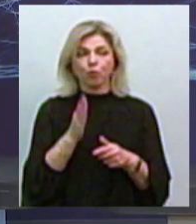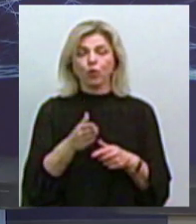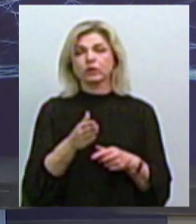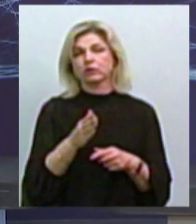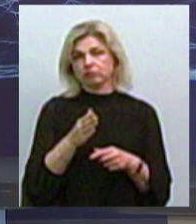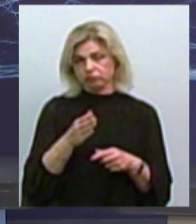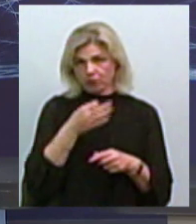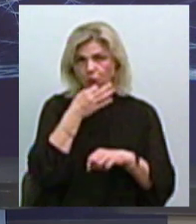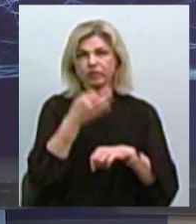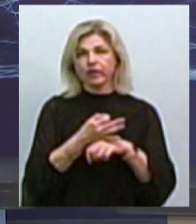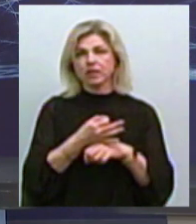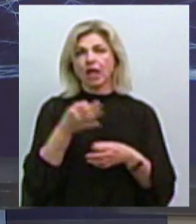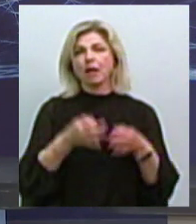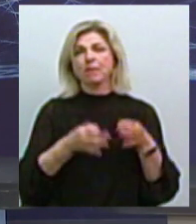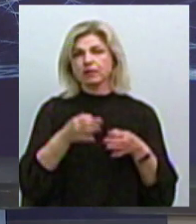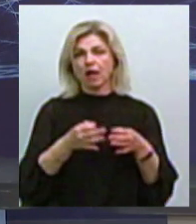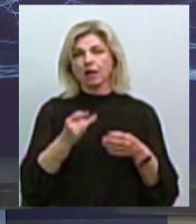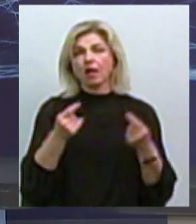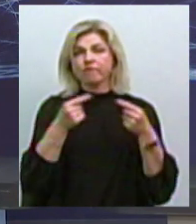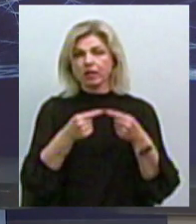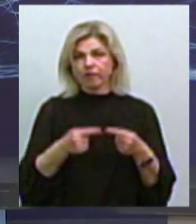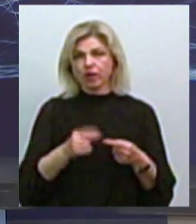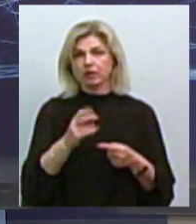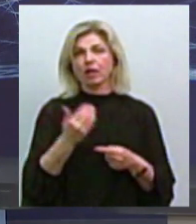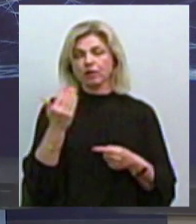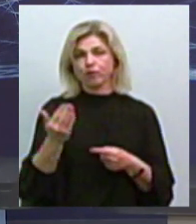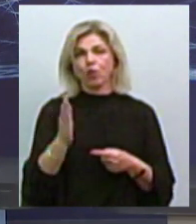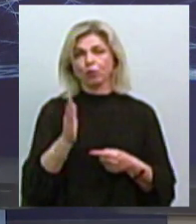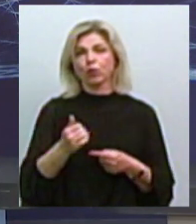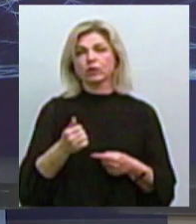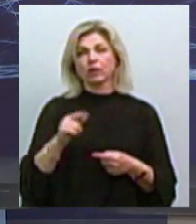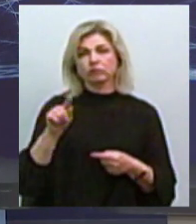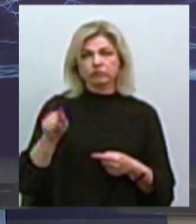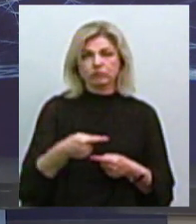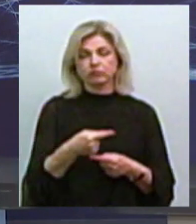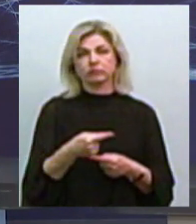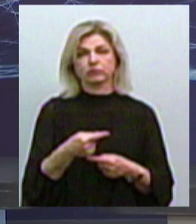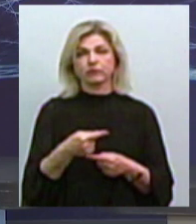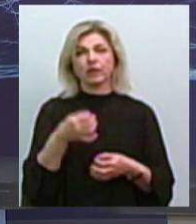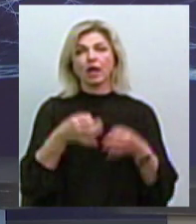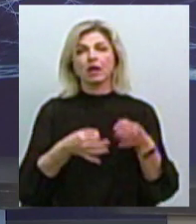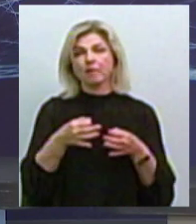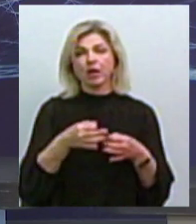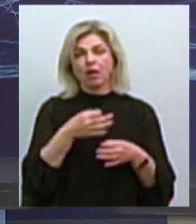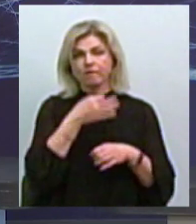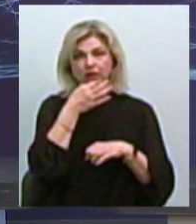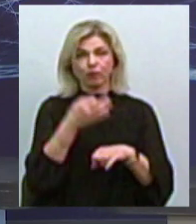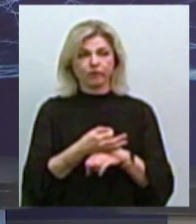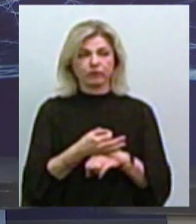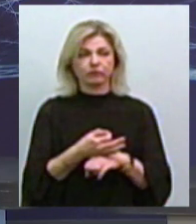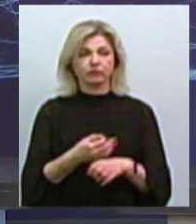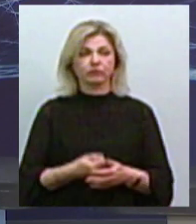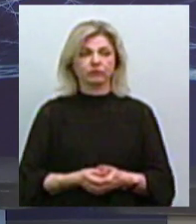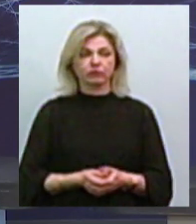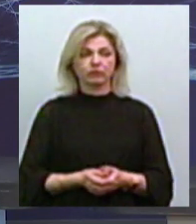до кримінальної відповідальності, і відповідно на нього буде притягнути від кримінальної відповідальності, покладається